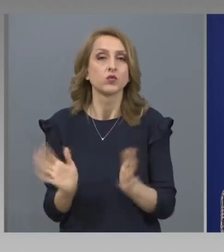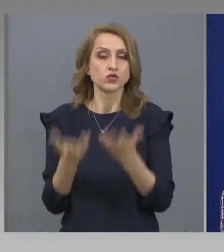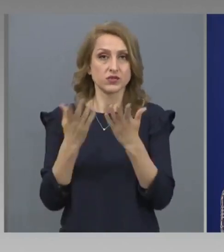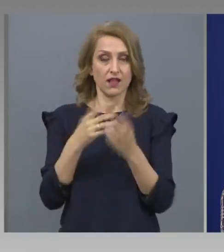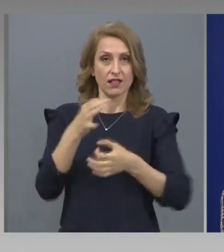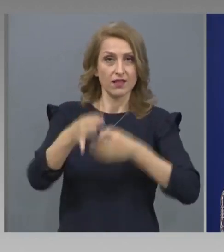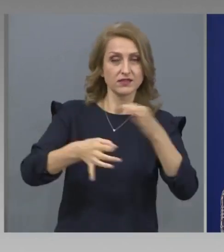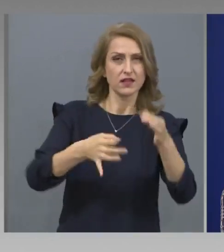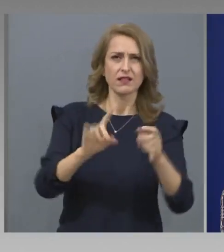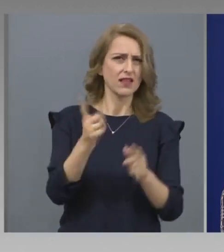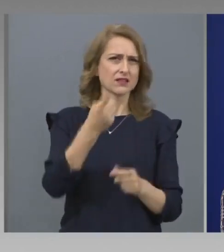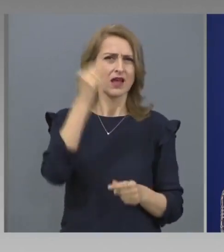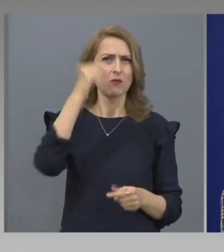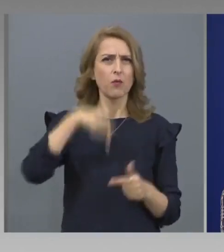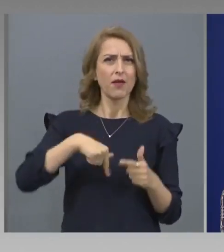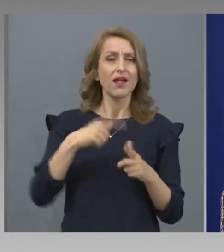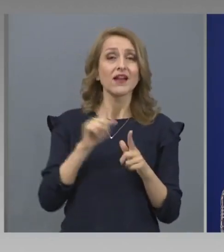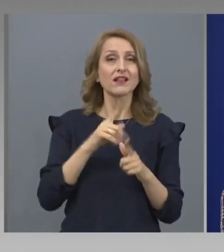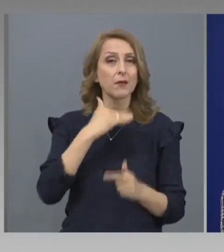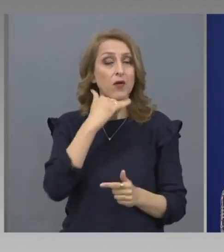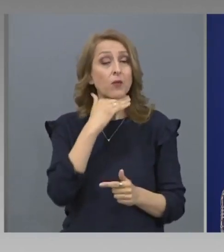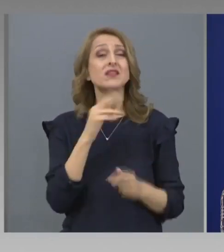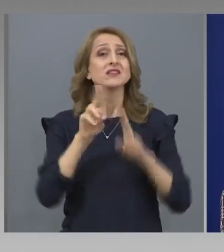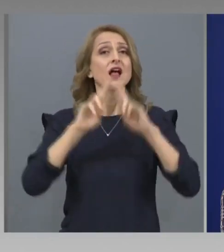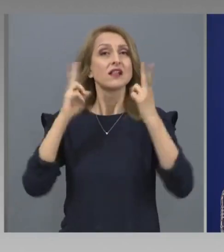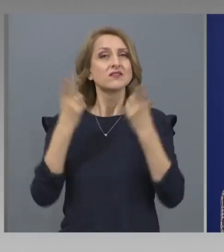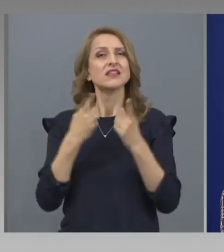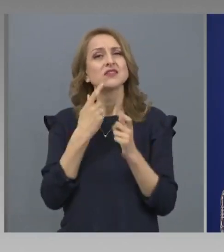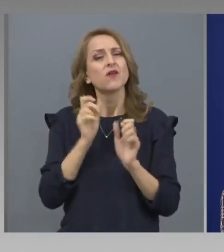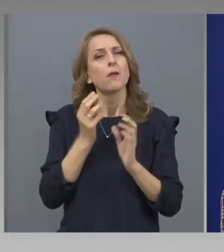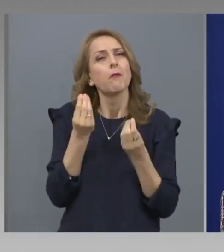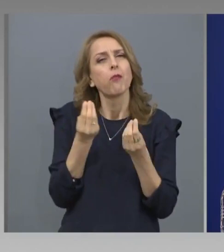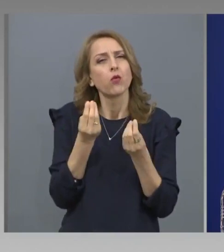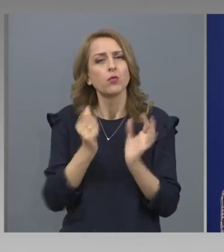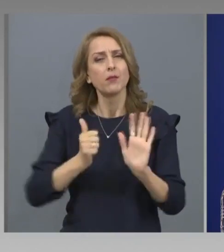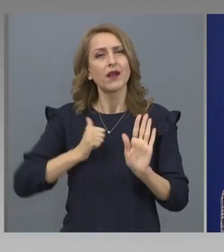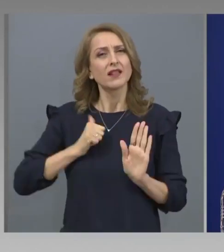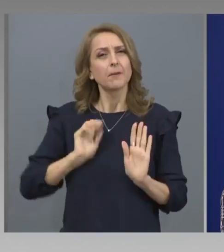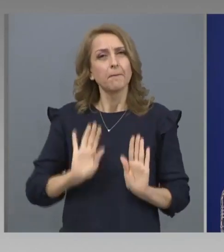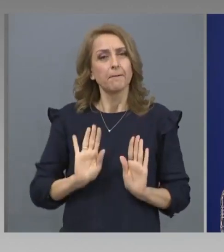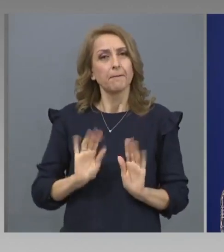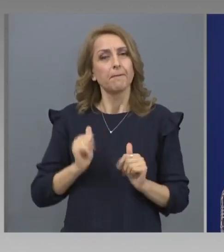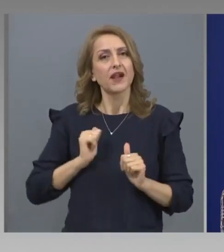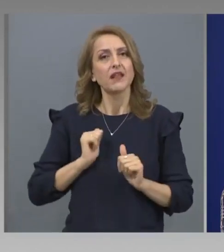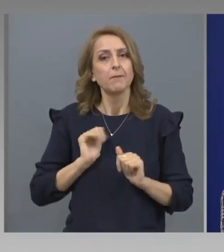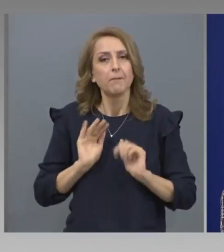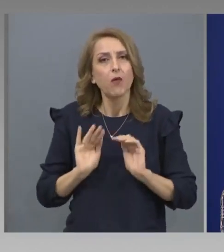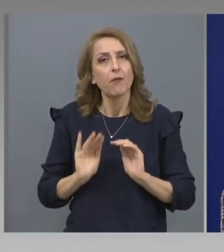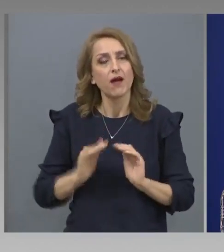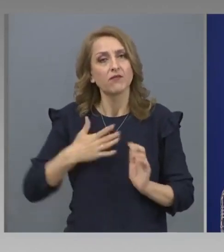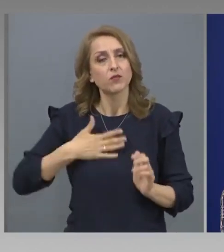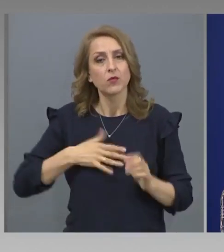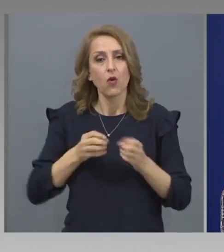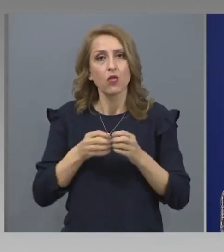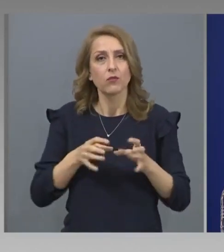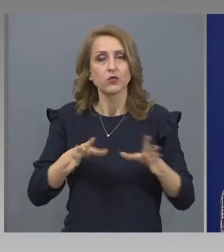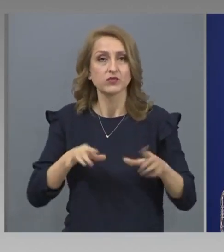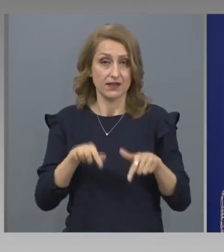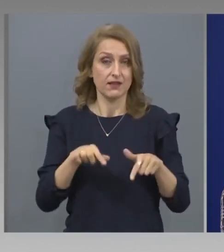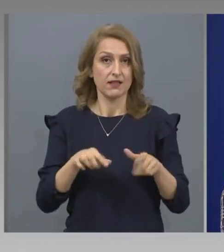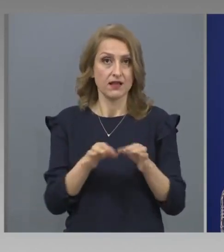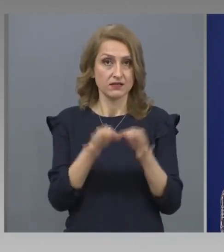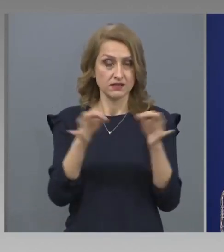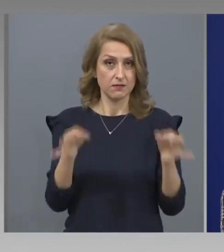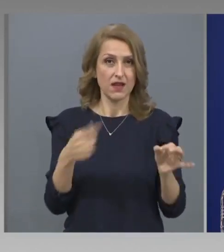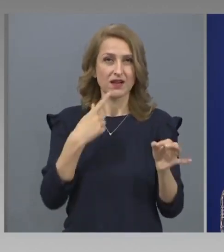само в България, въобще в целия свят. И трябва предпазливо да се отнесем към тази мярка, отпускането на тази